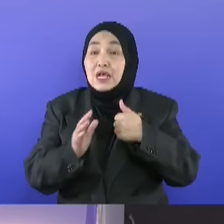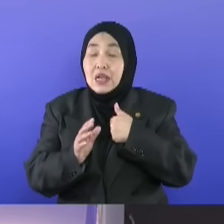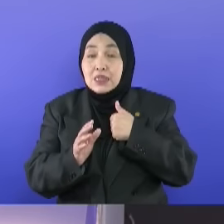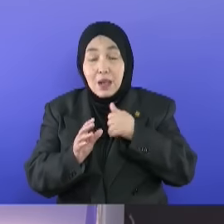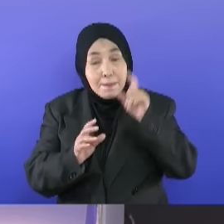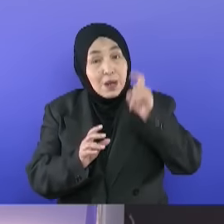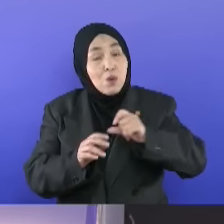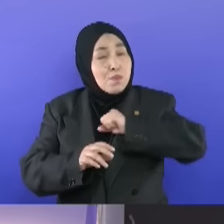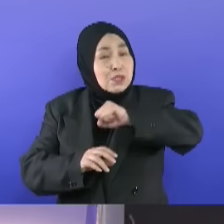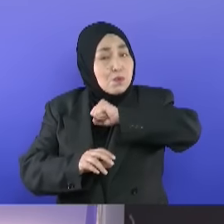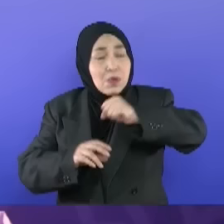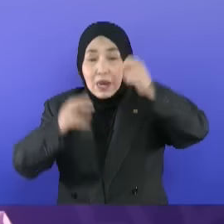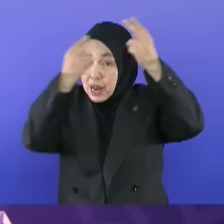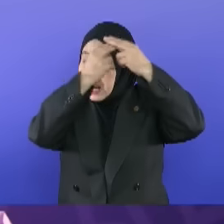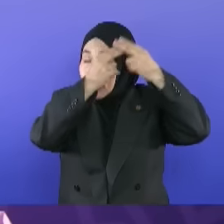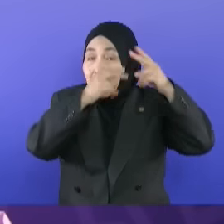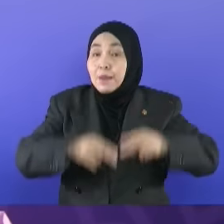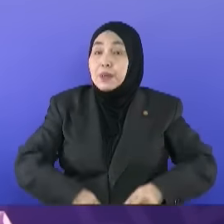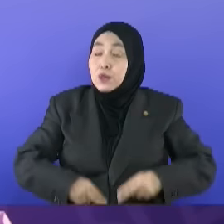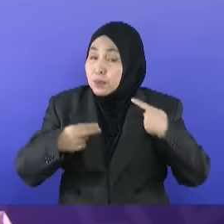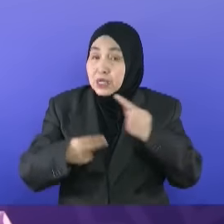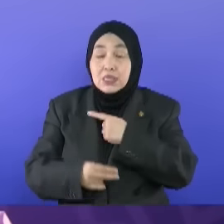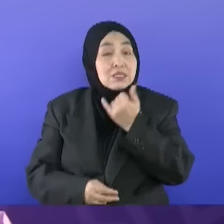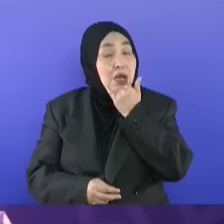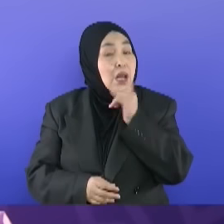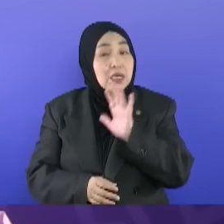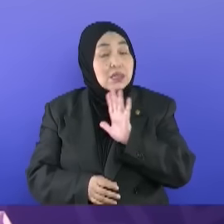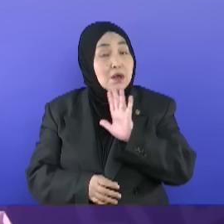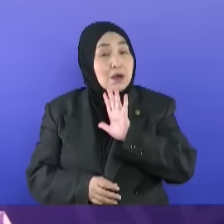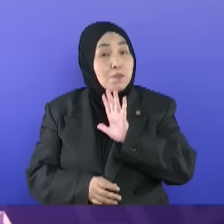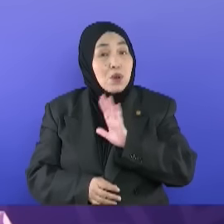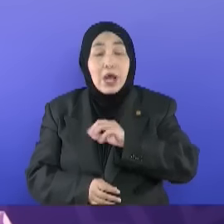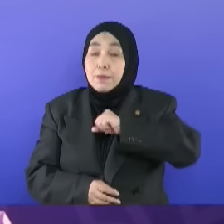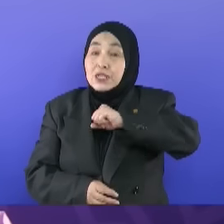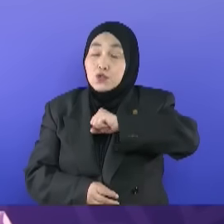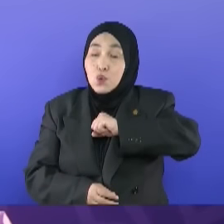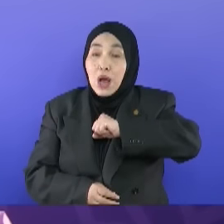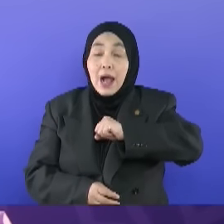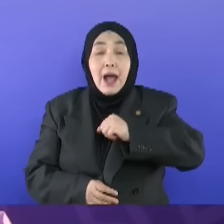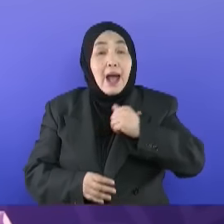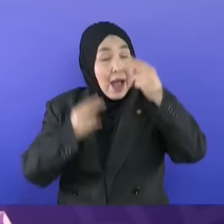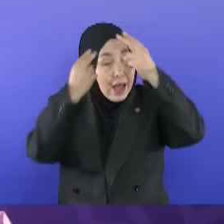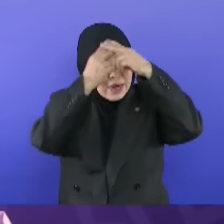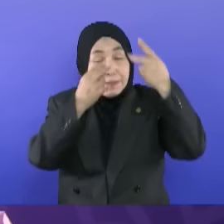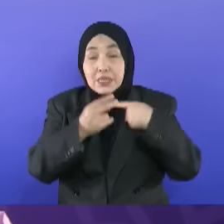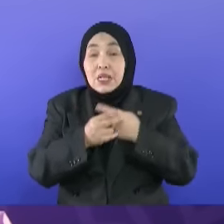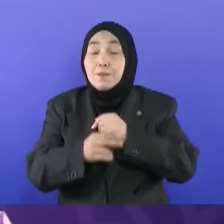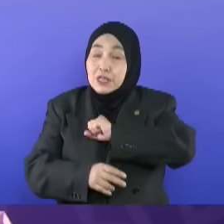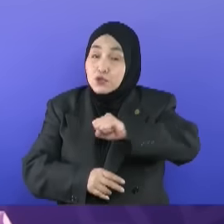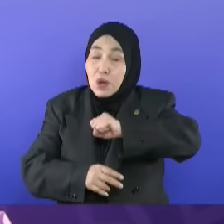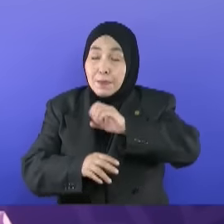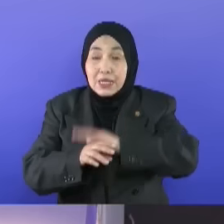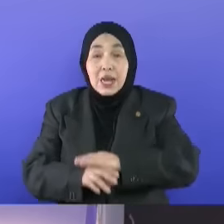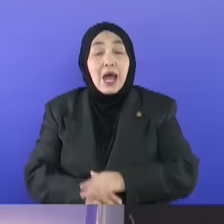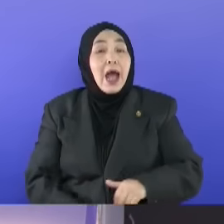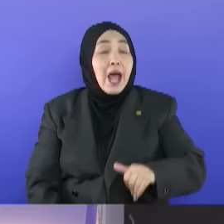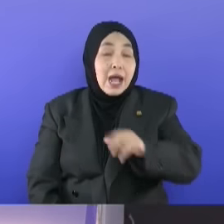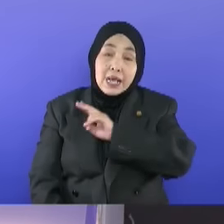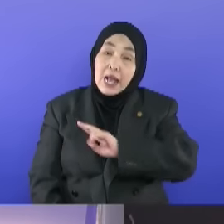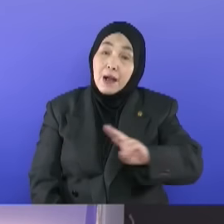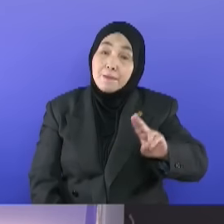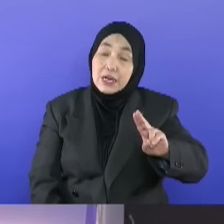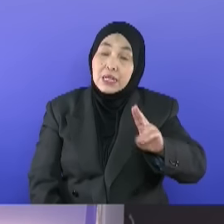perlu memperjuangkan Arab dalam kehidupan kita. Salah. Kita bukan pejuang Arab. Kita adalah pejuang kepada agama millah yang dibawakan